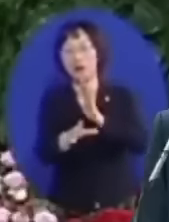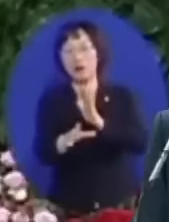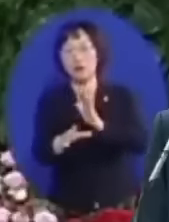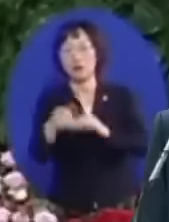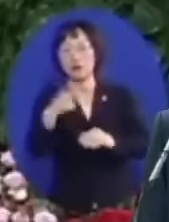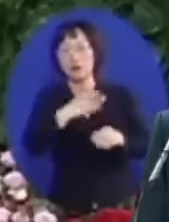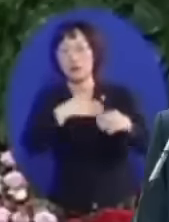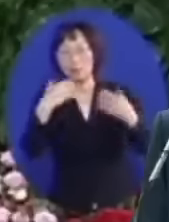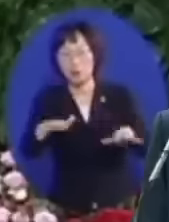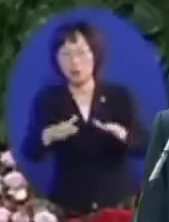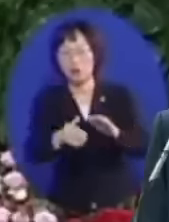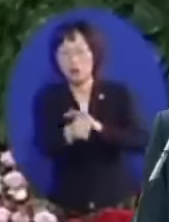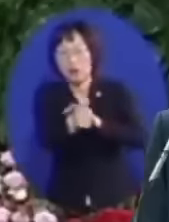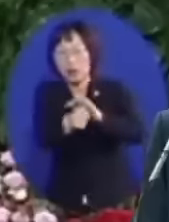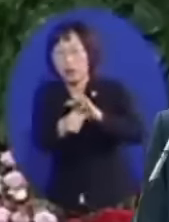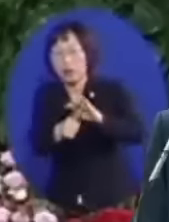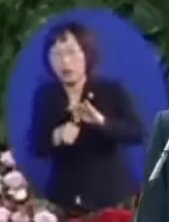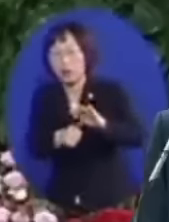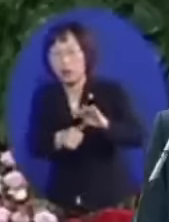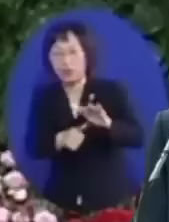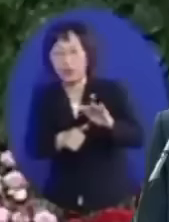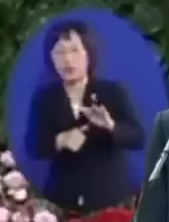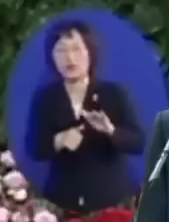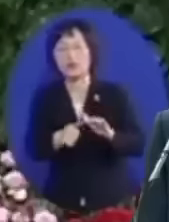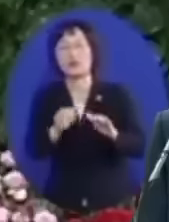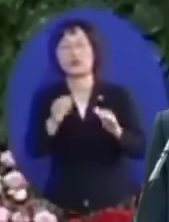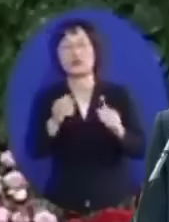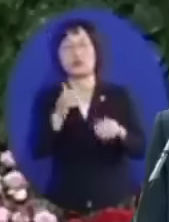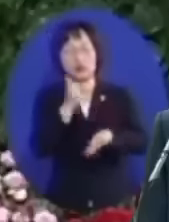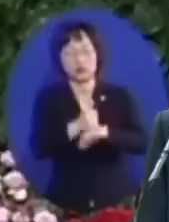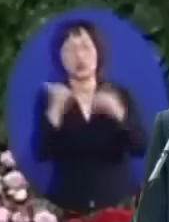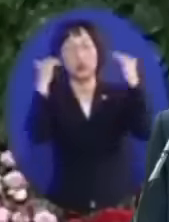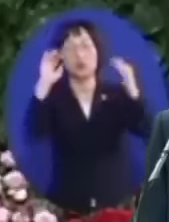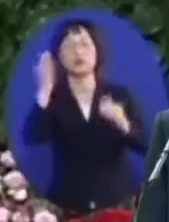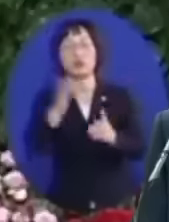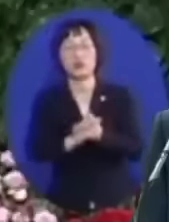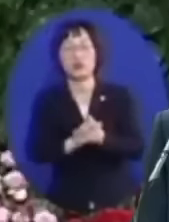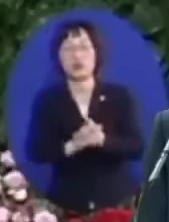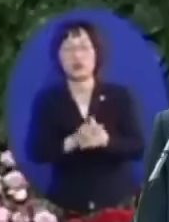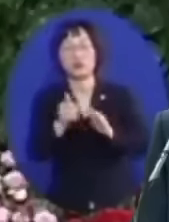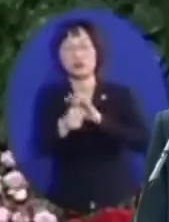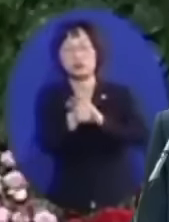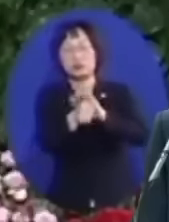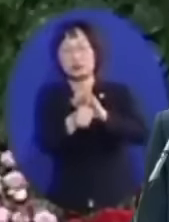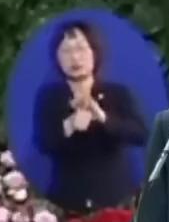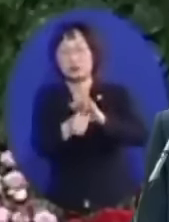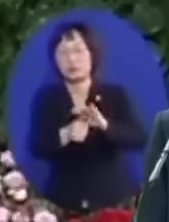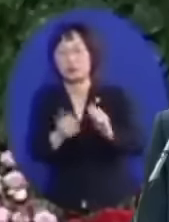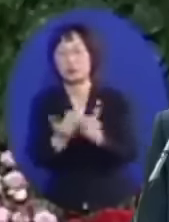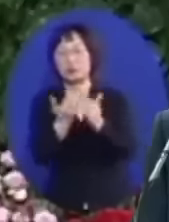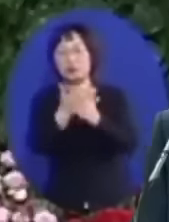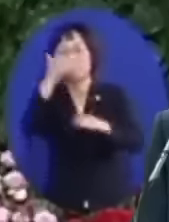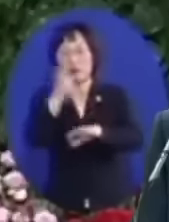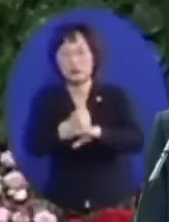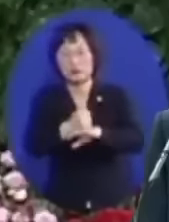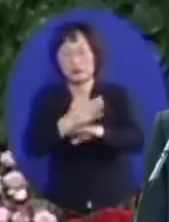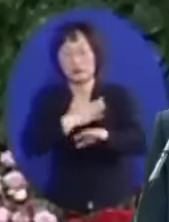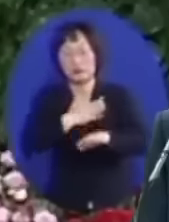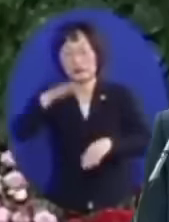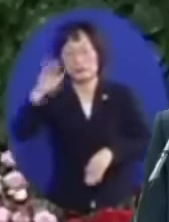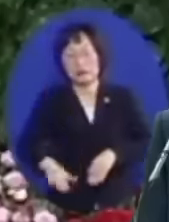불안해하는 소심증을 가진 어린아이로 자라고 마는 것입니다. 점점 열등감으로 발전하여 낮은 자존심을 갖게